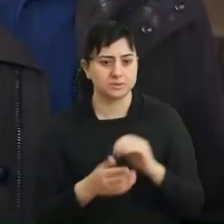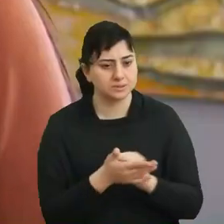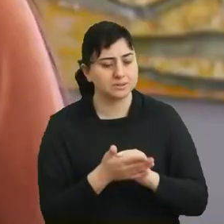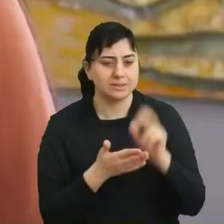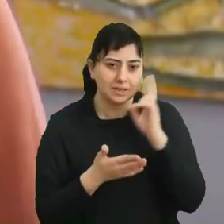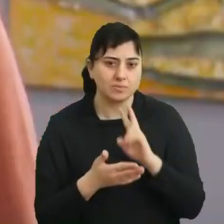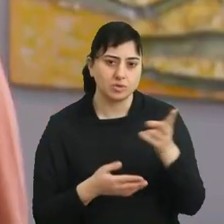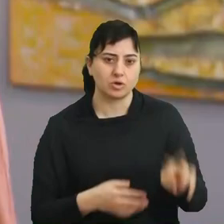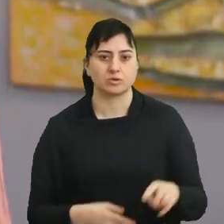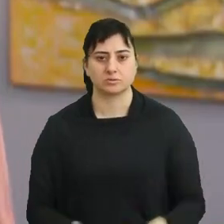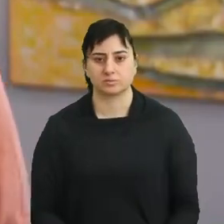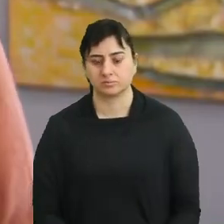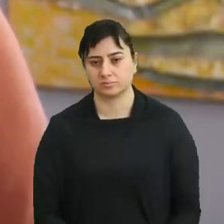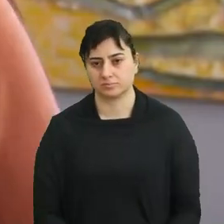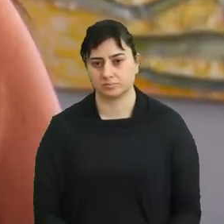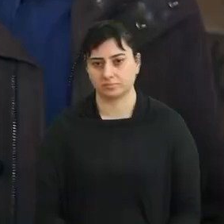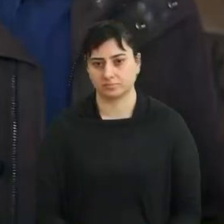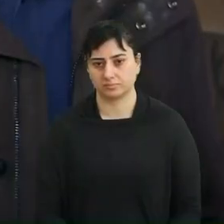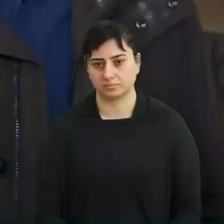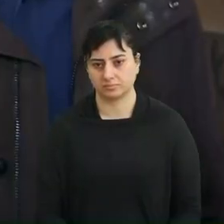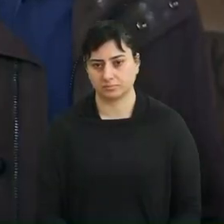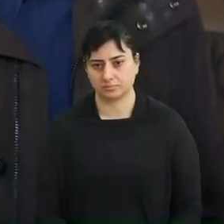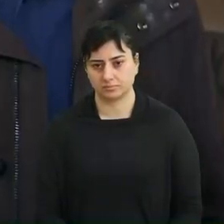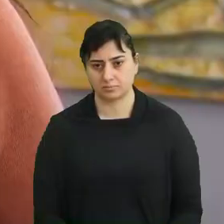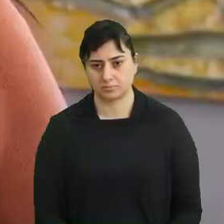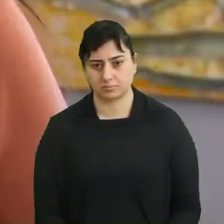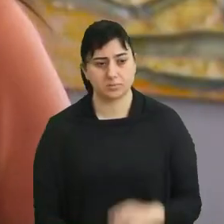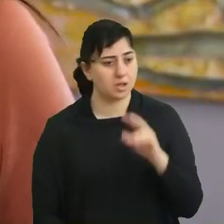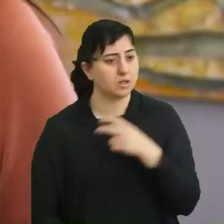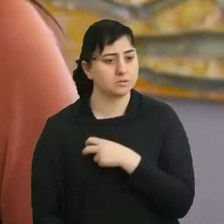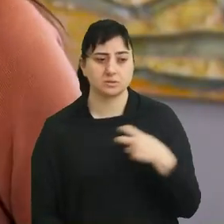silerim. Allah. Aşkım yemin ediyorum.